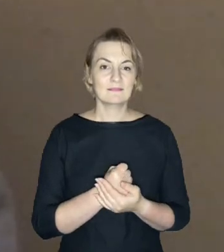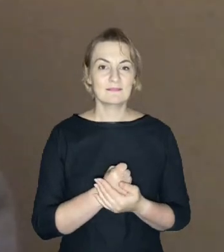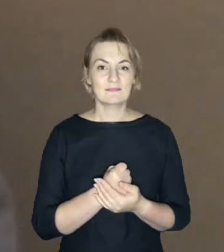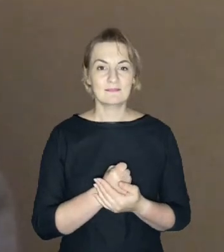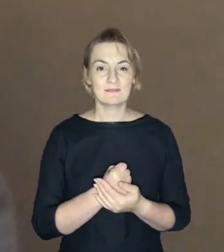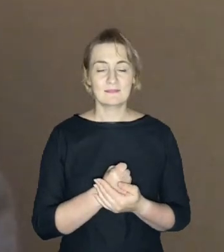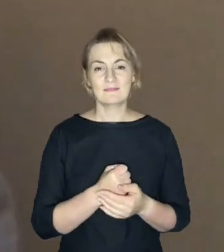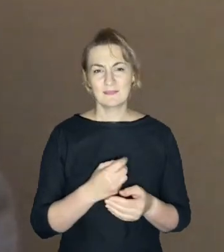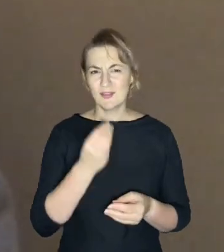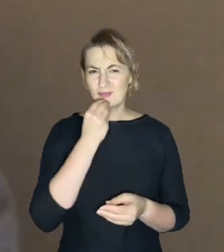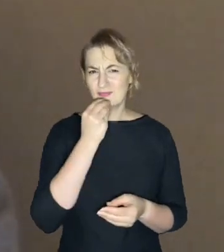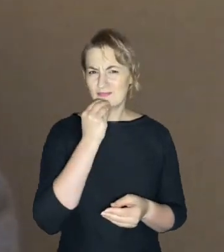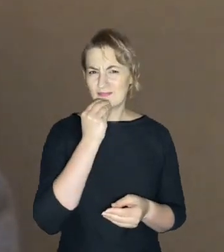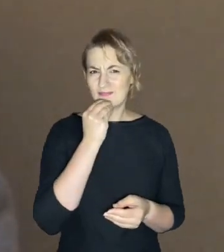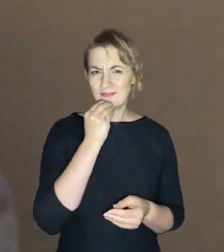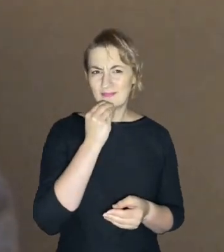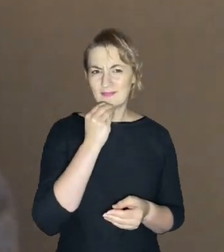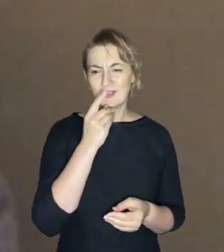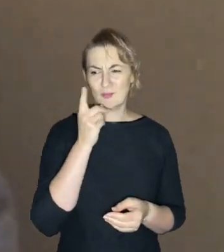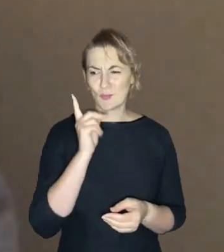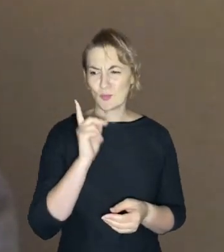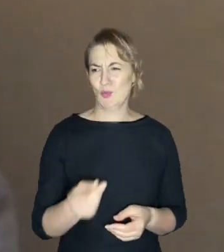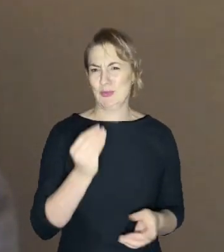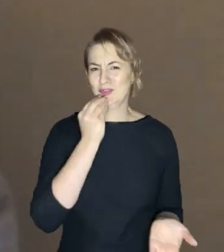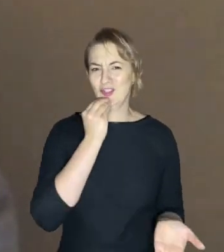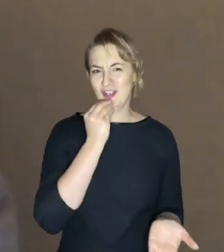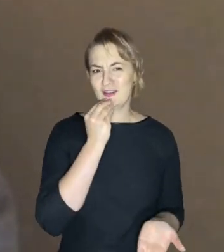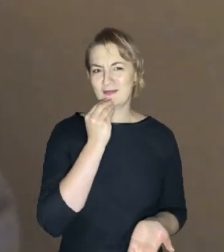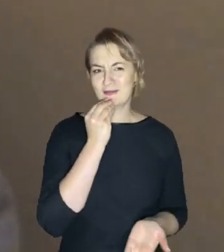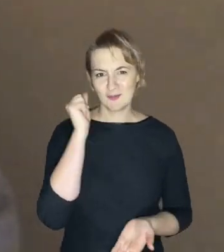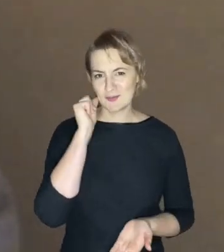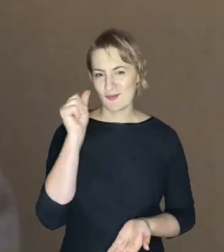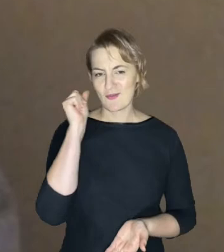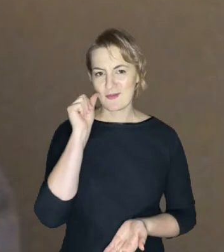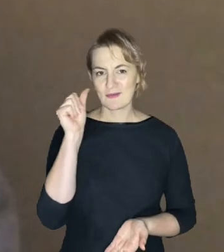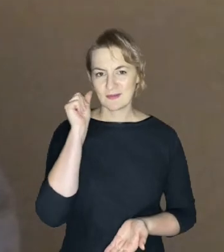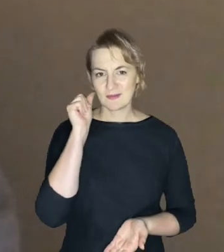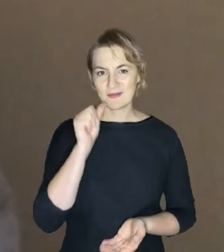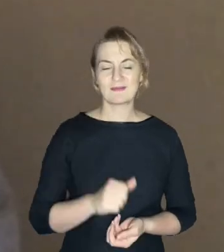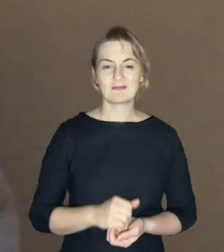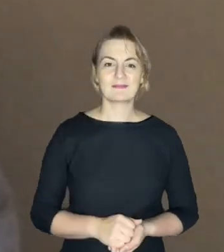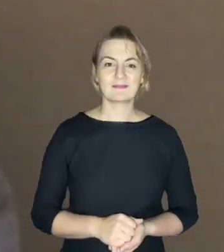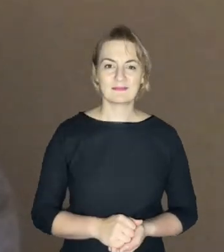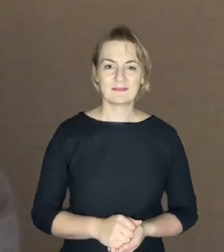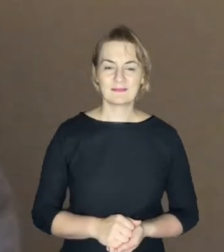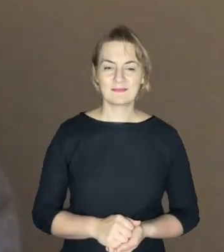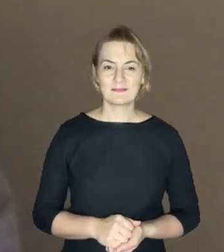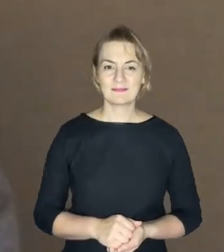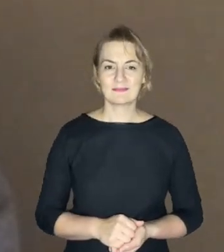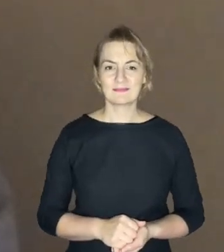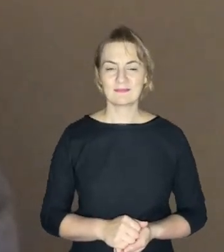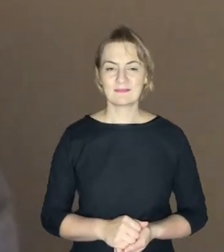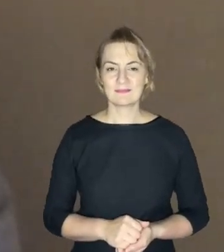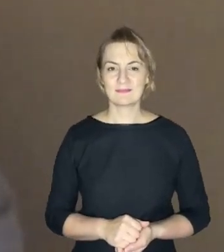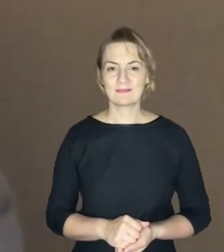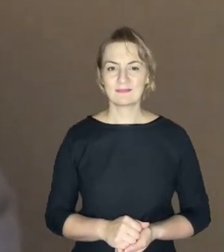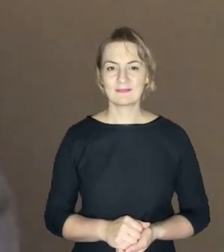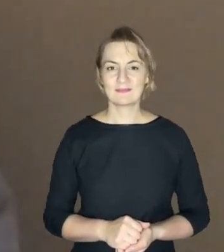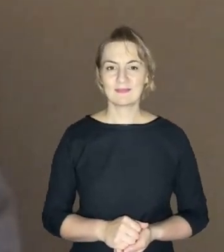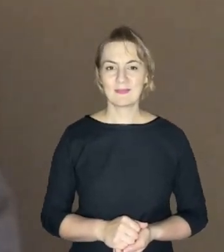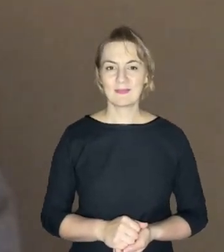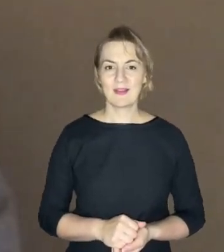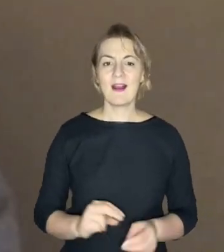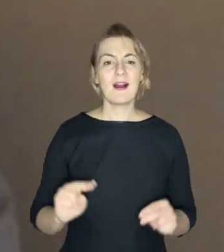żywieniowa. No, przecież bez przerwy musimy jednak coś jeść, tak? No więc, no, skąd powstało